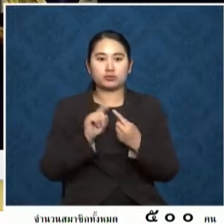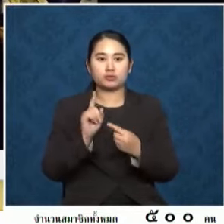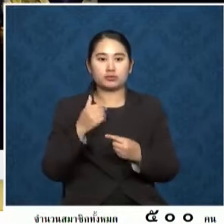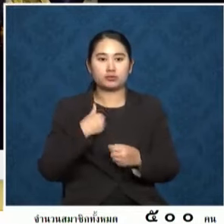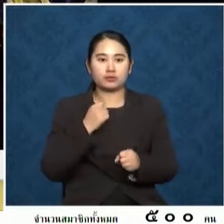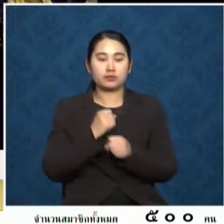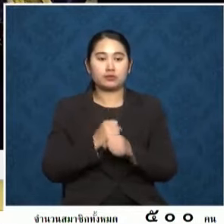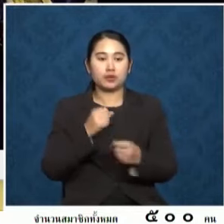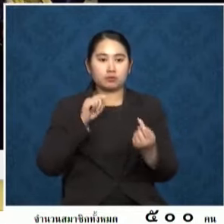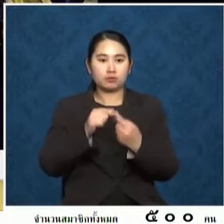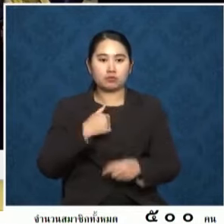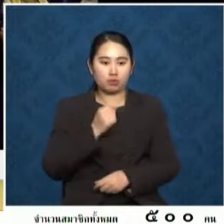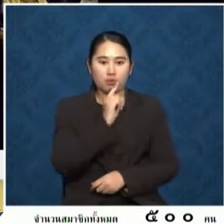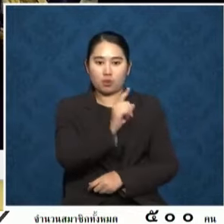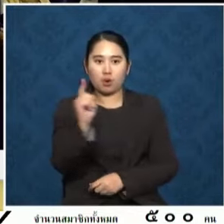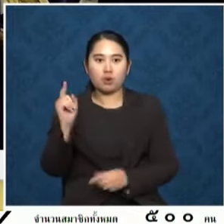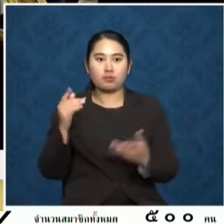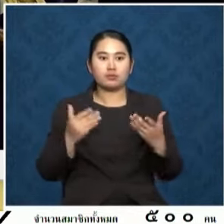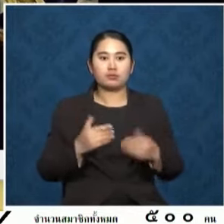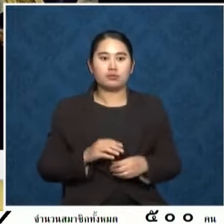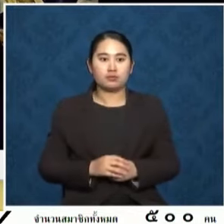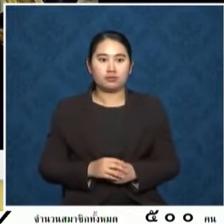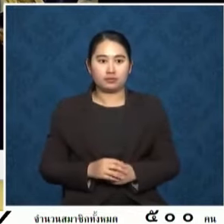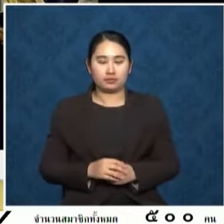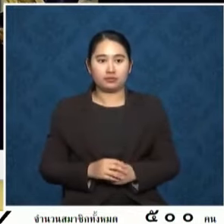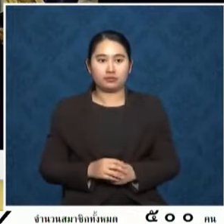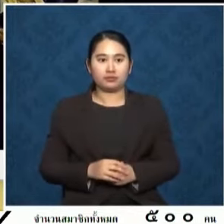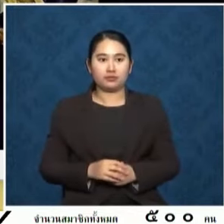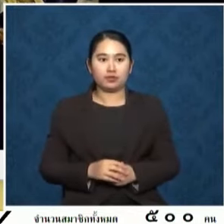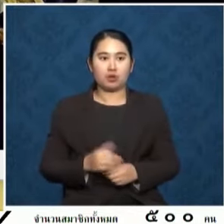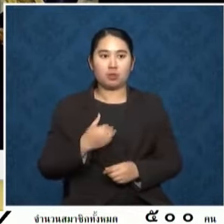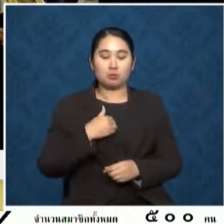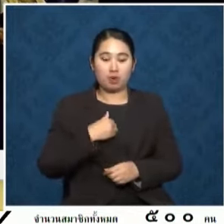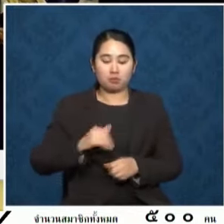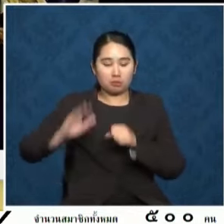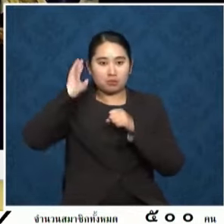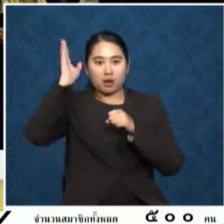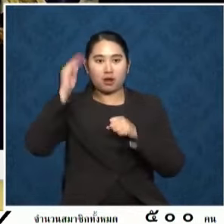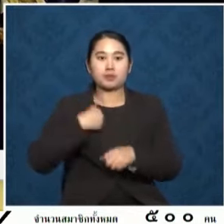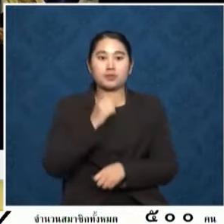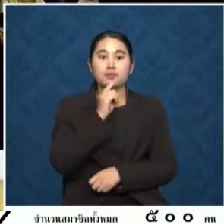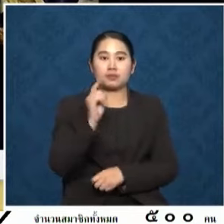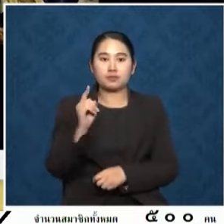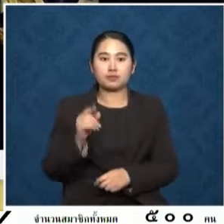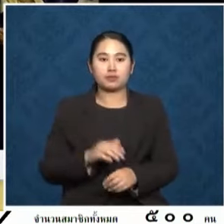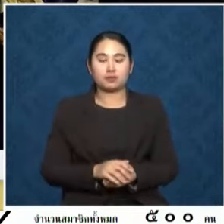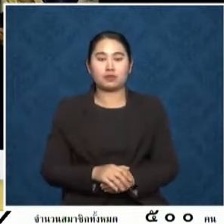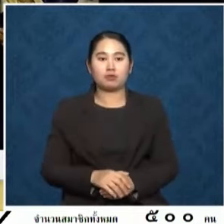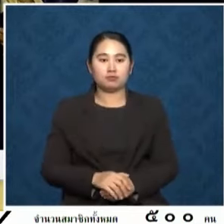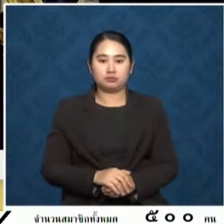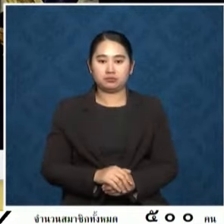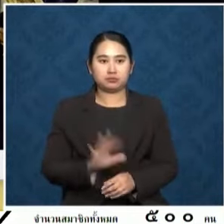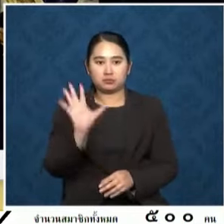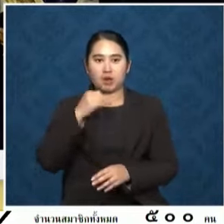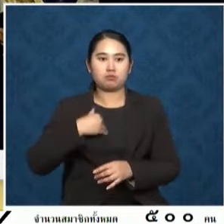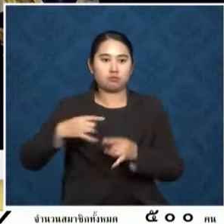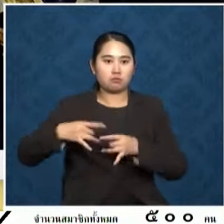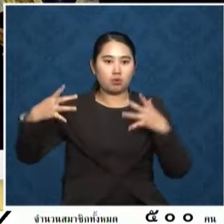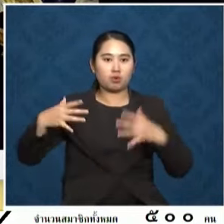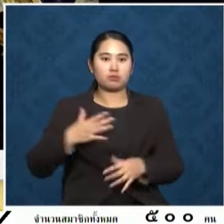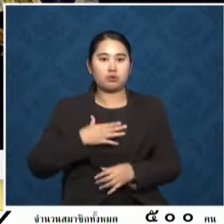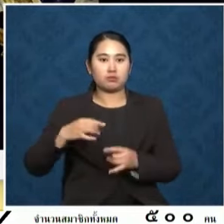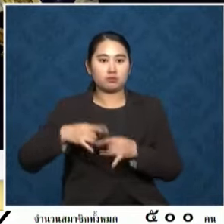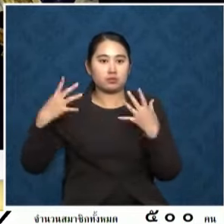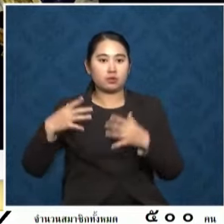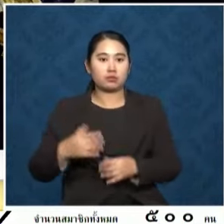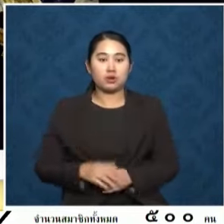เดี๋ยวผมจะลุกโต้ทุกคนเลยครับที่พูดจะลุกโต้เลยครับอย่าครับอย่ามาขัดแย้งกับผม